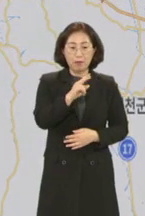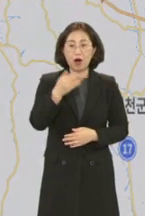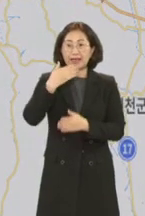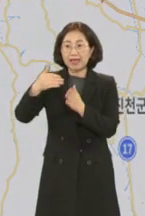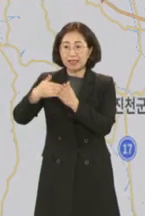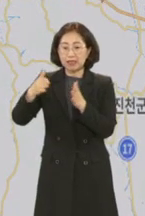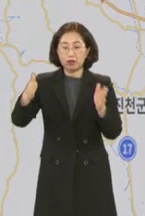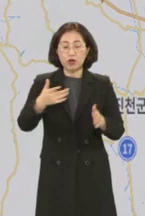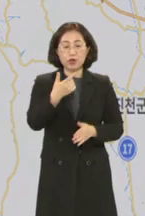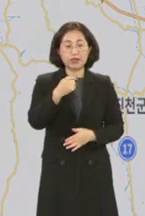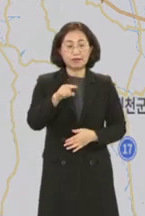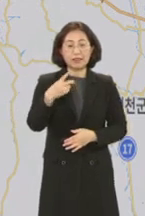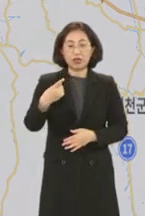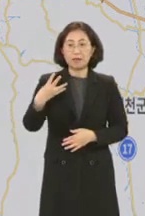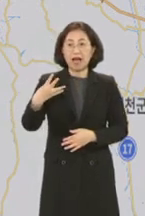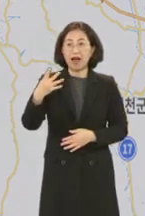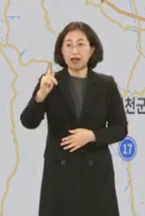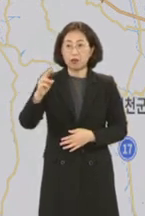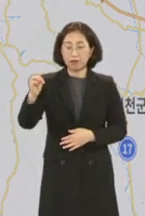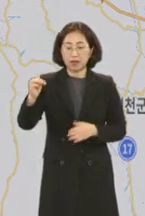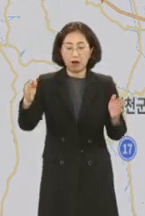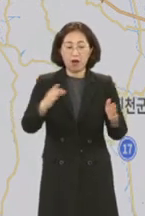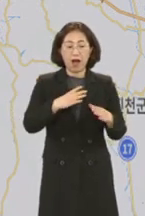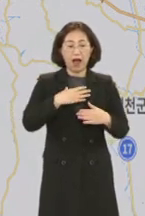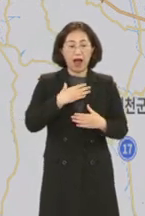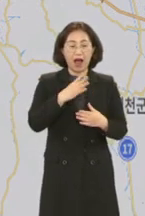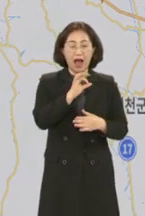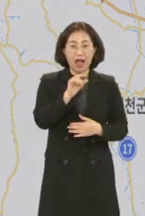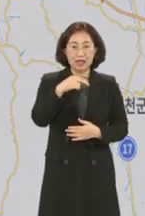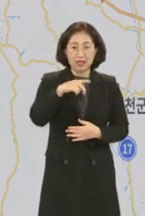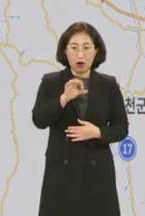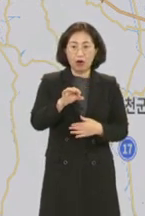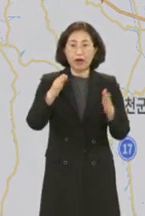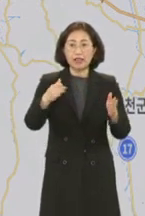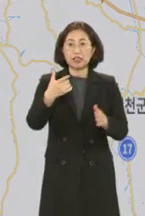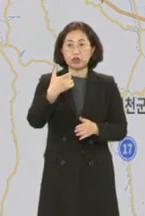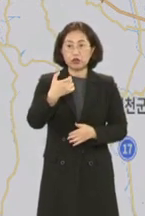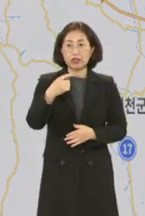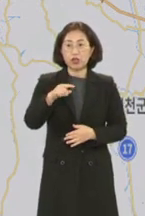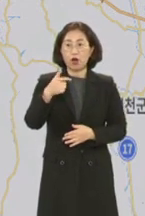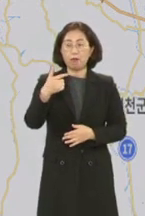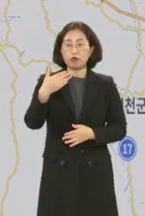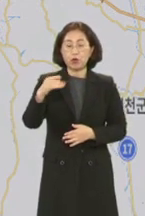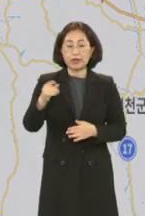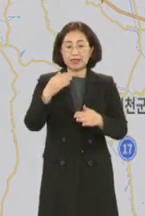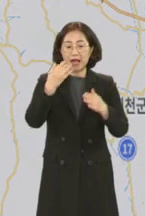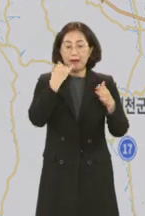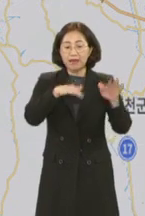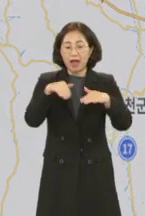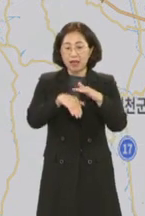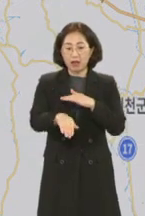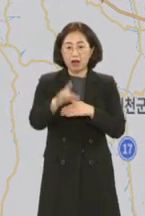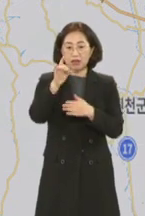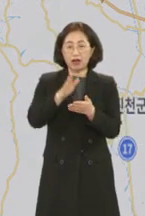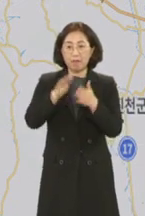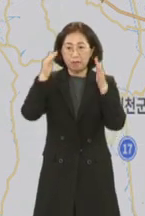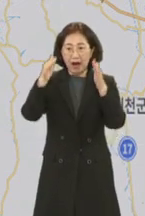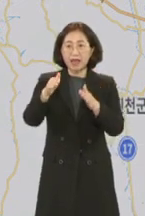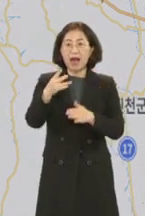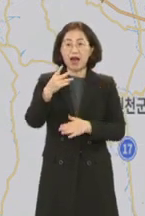당진까지 61.4km로 안성포구까지 6.95km는 해저터널이며 천안 방향과는